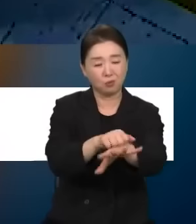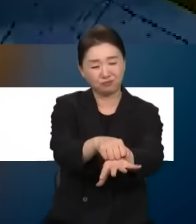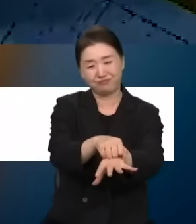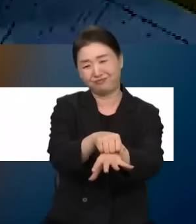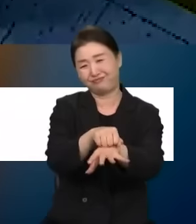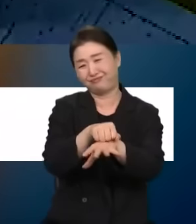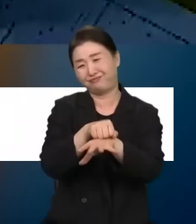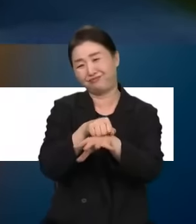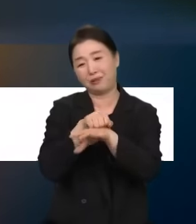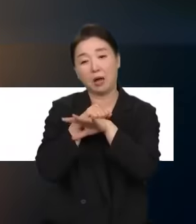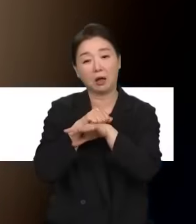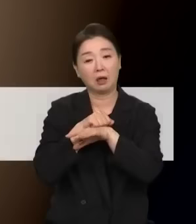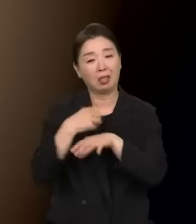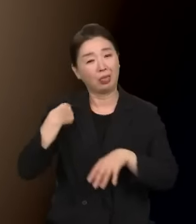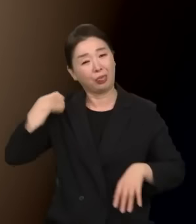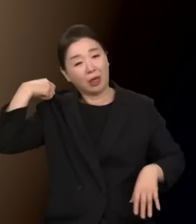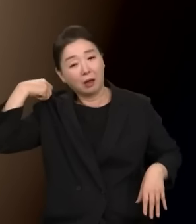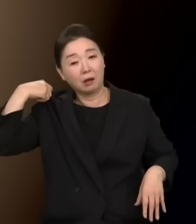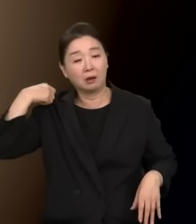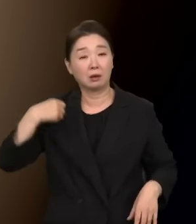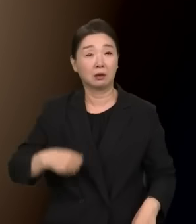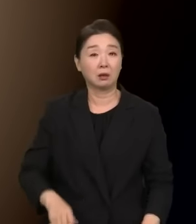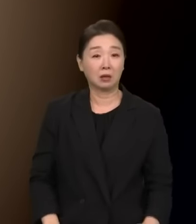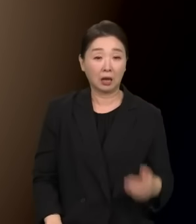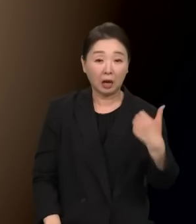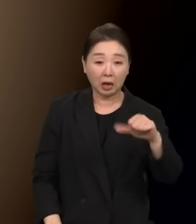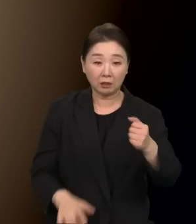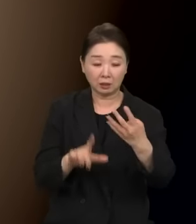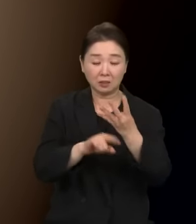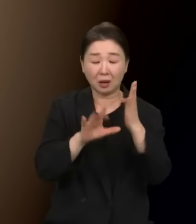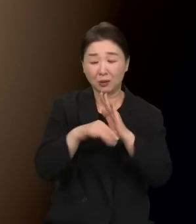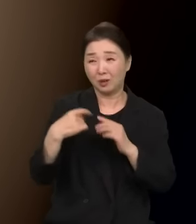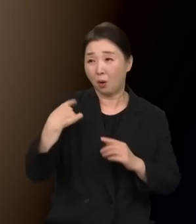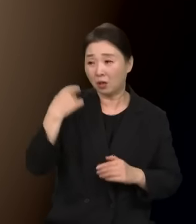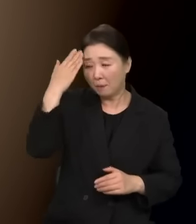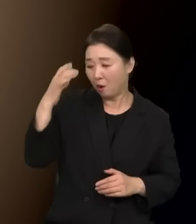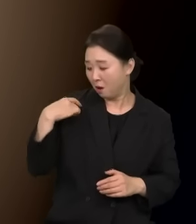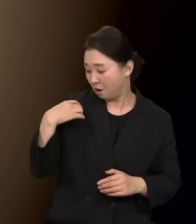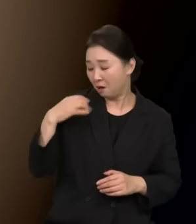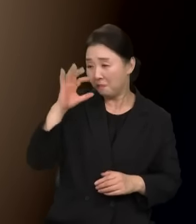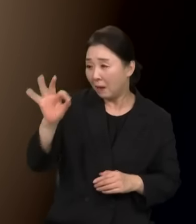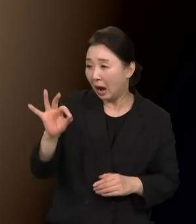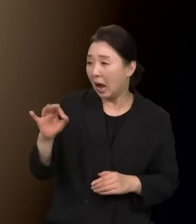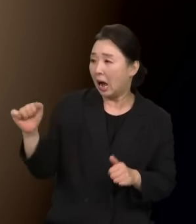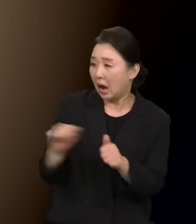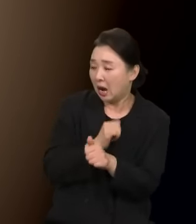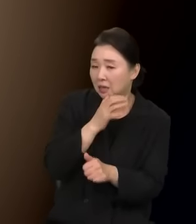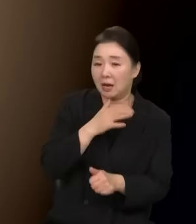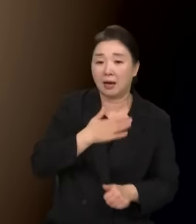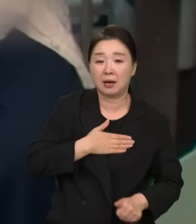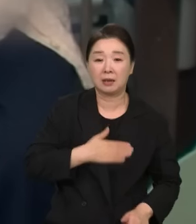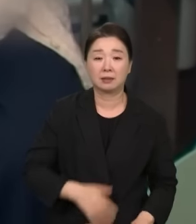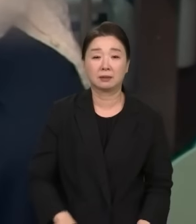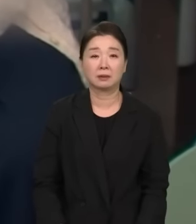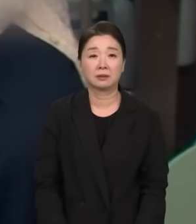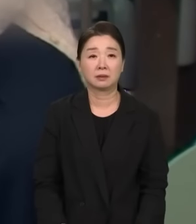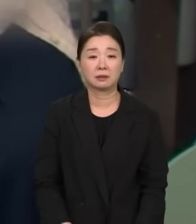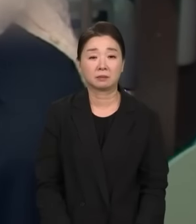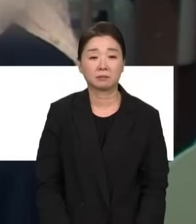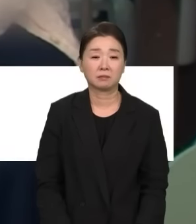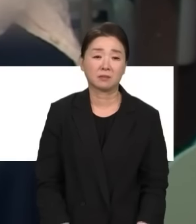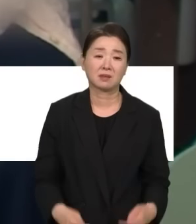잡아당겨 일으킵니다 아들은 지난 4월 어깨 멍자국 보고서야 학대 사실을 알았다고 합니다